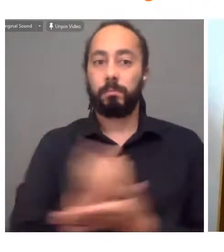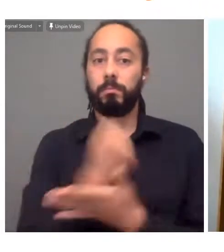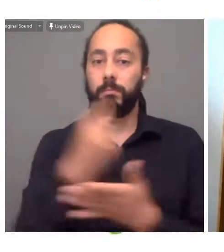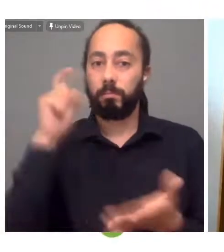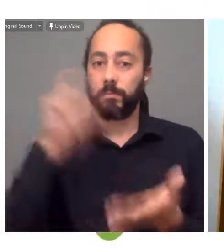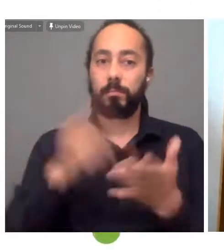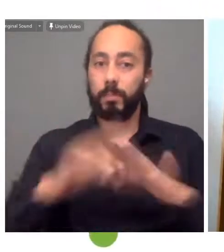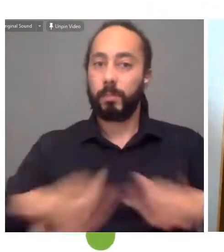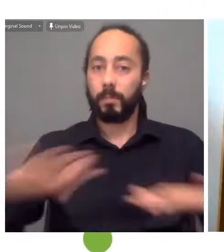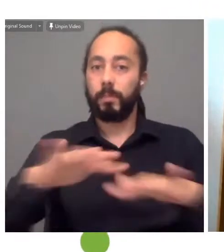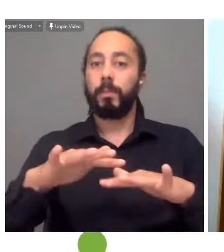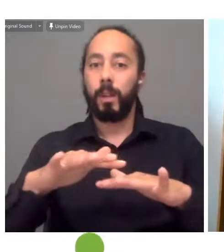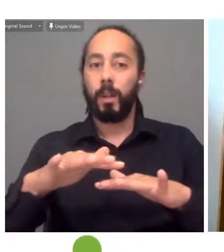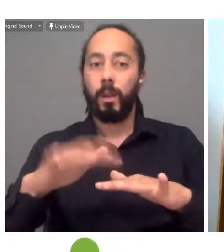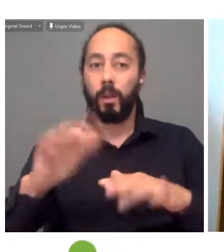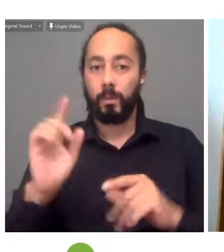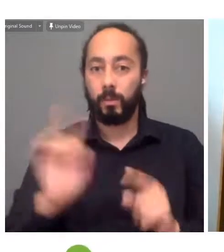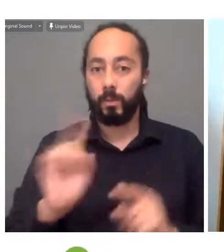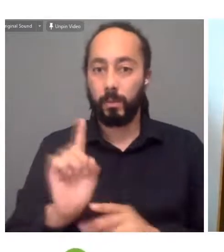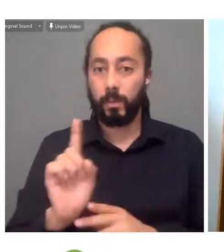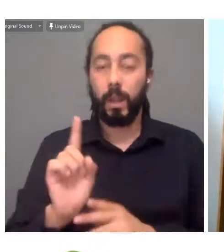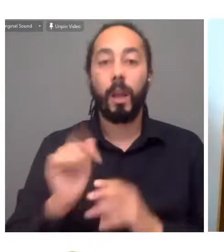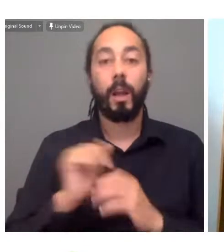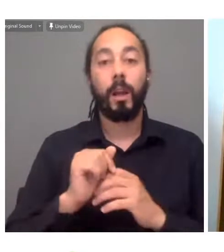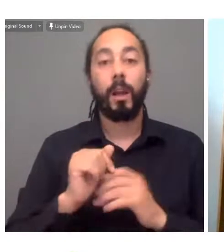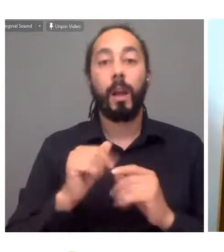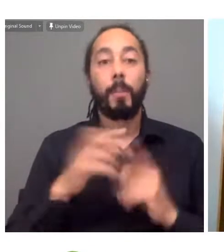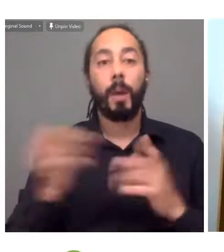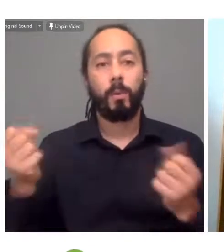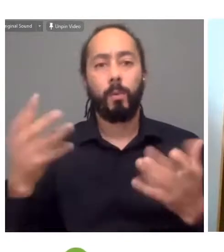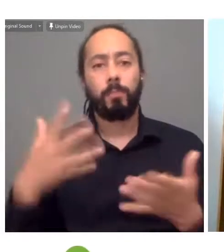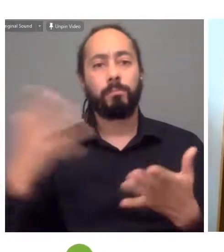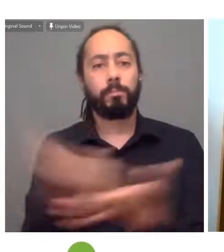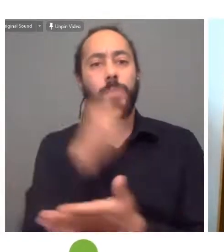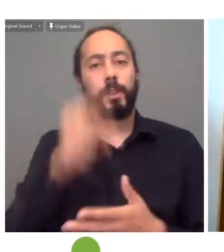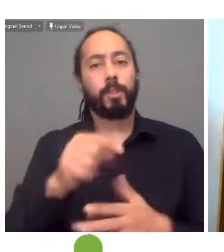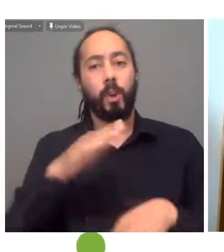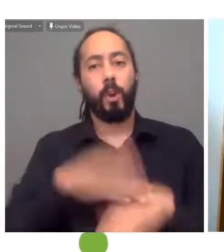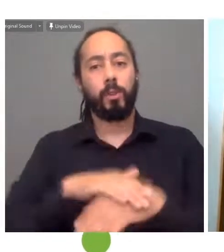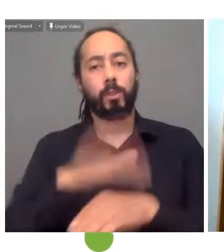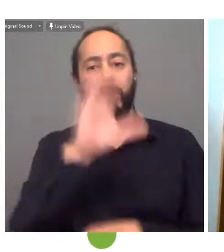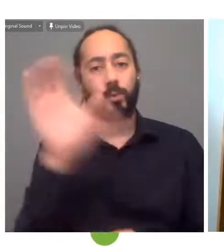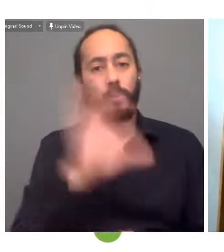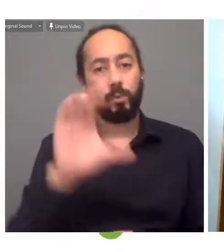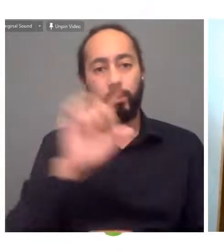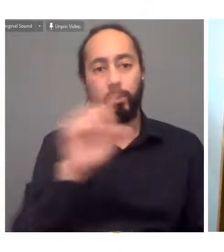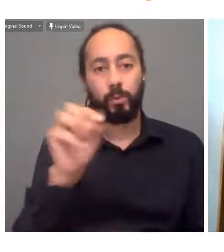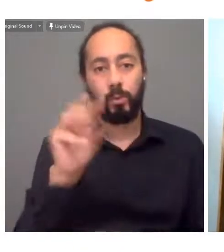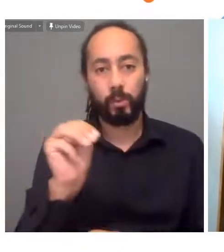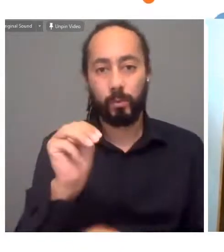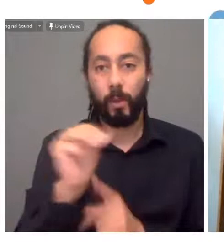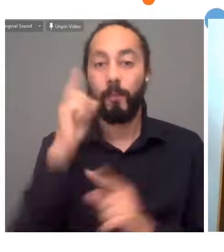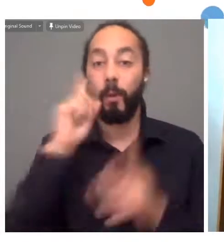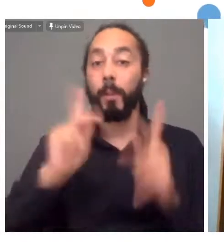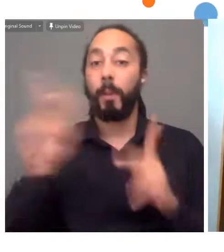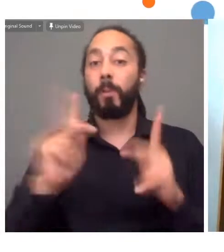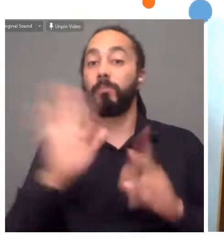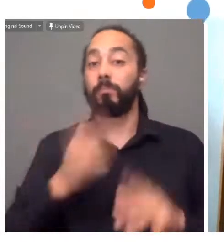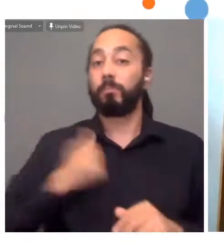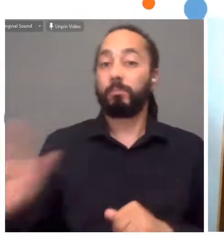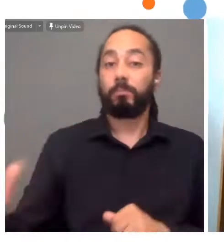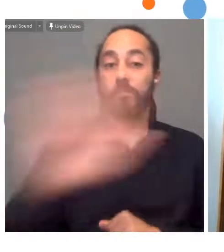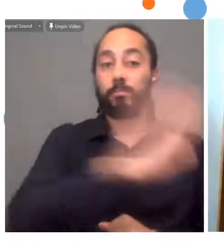ministérielle, Mathieu, Irene, Maxence, Rebecca, Fred, et évidemment, l'excellente Julie DeBruzan,